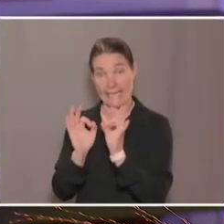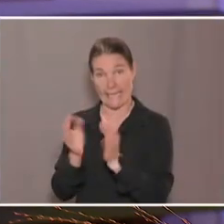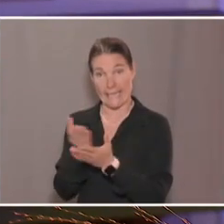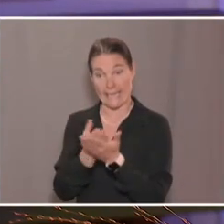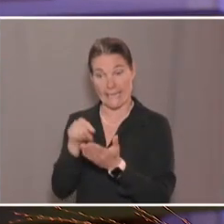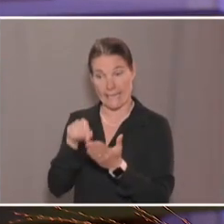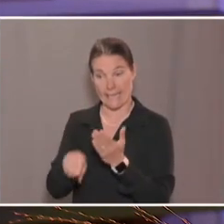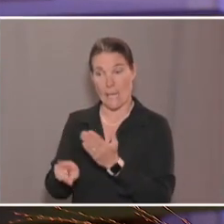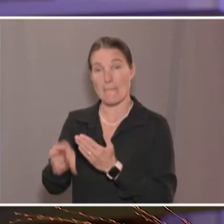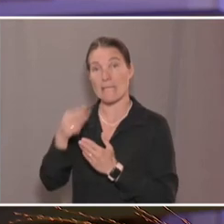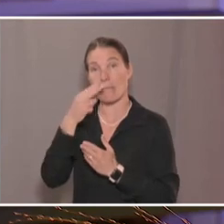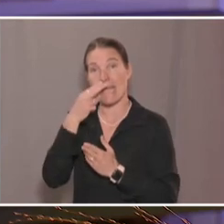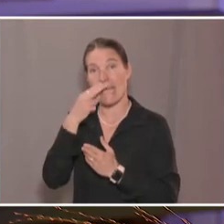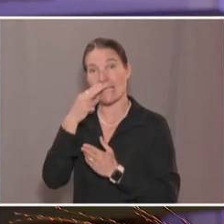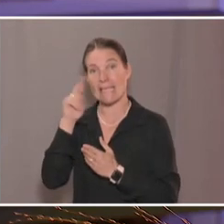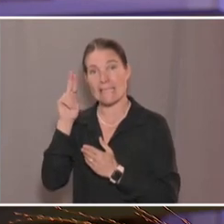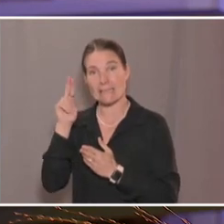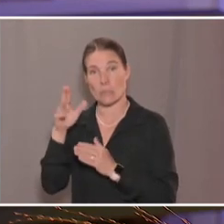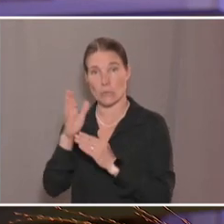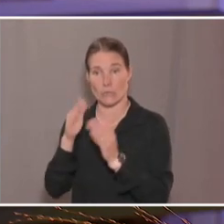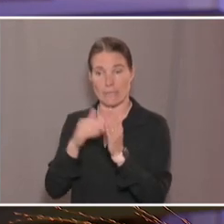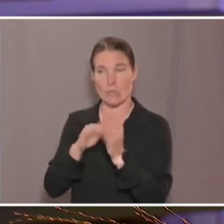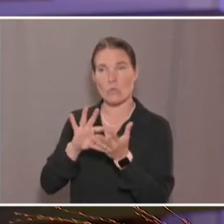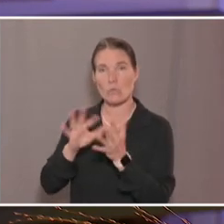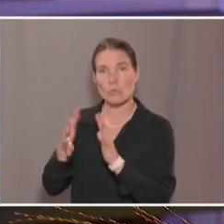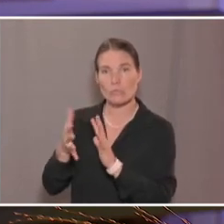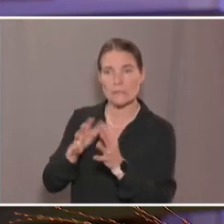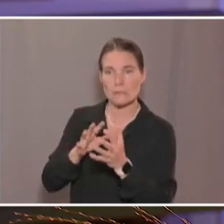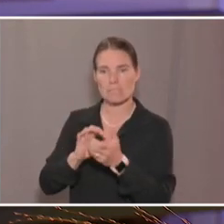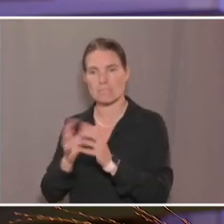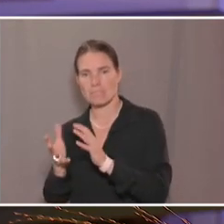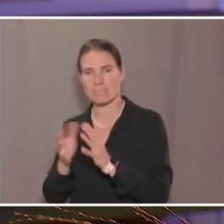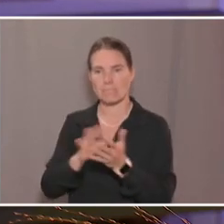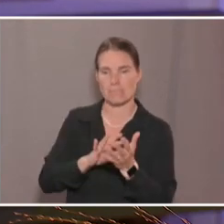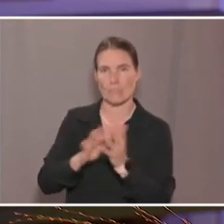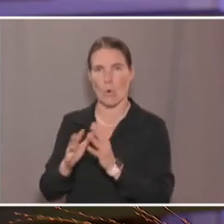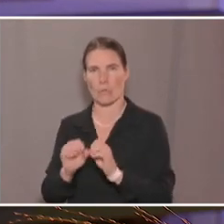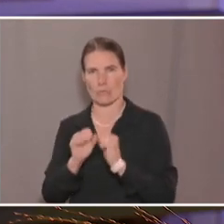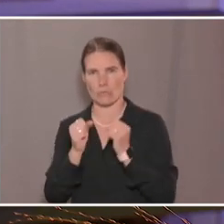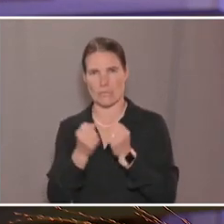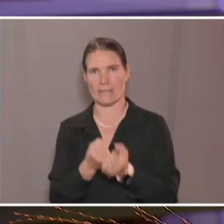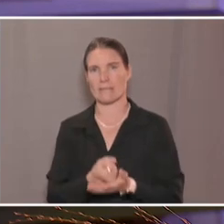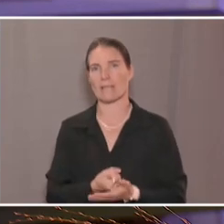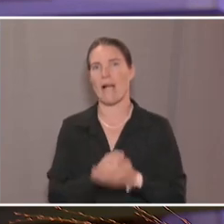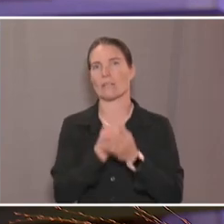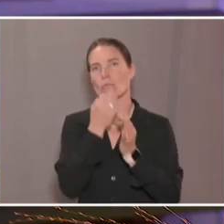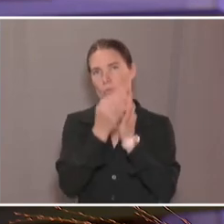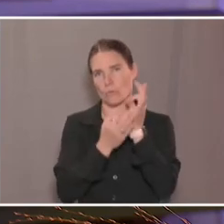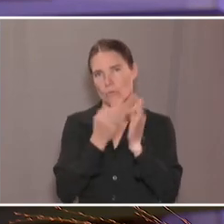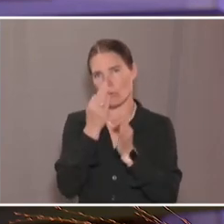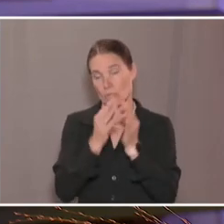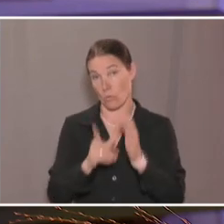hatten sich mit dem NS-System irgendwie arrangiert oder es in staatstragenden Funktionen auch